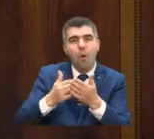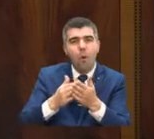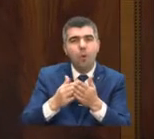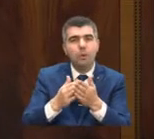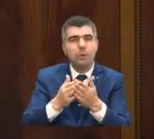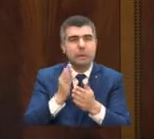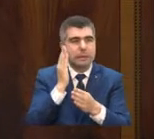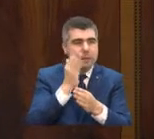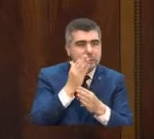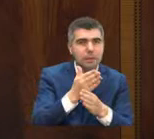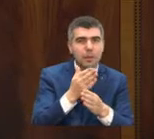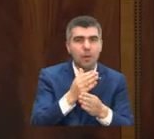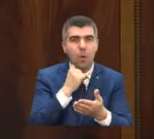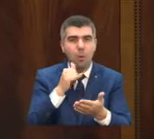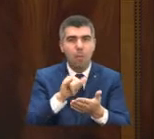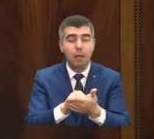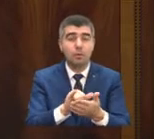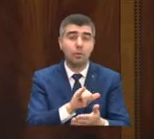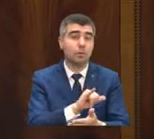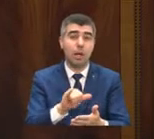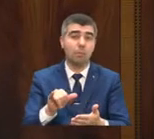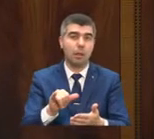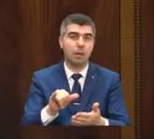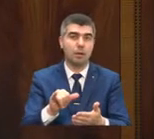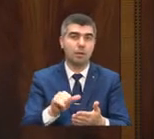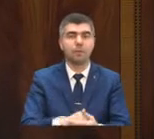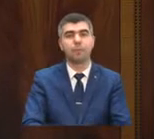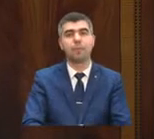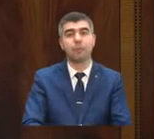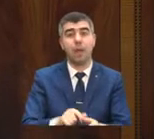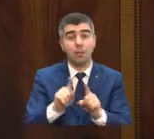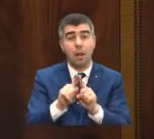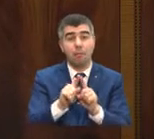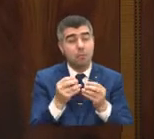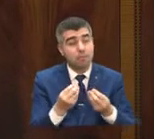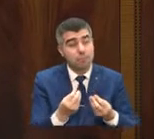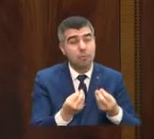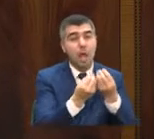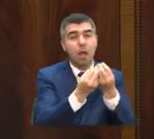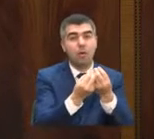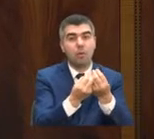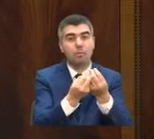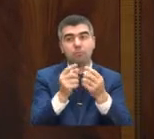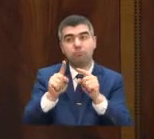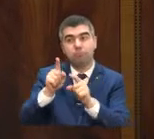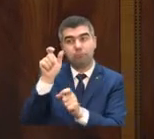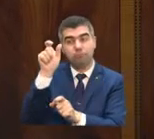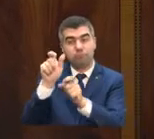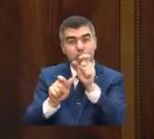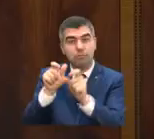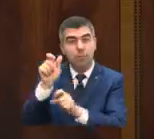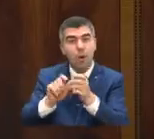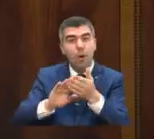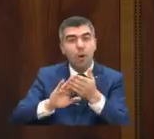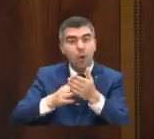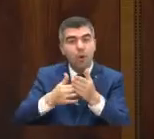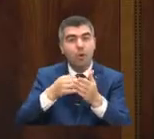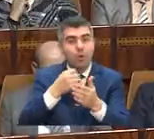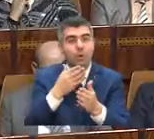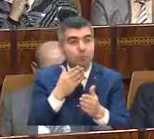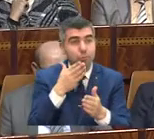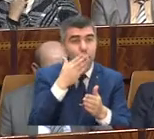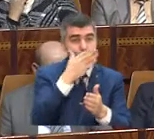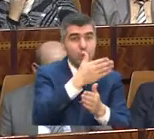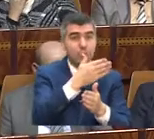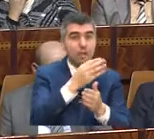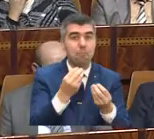كممارسة. طريق الالتحاق بمحور الشر والكراهية أصبحت الآن معبدة أكثر